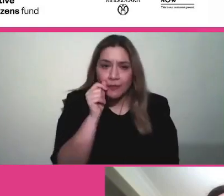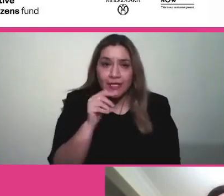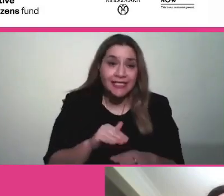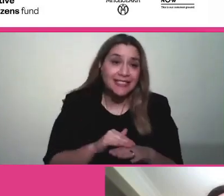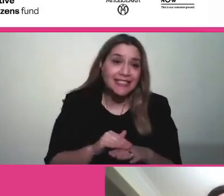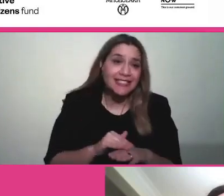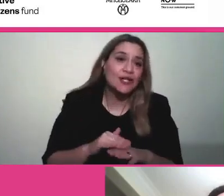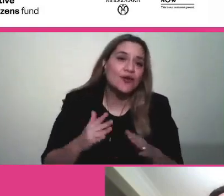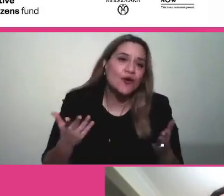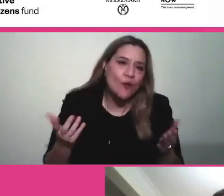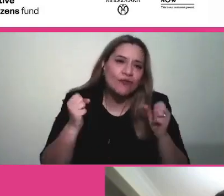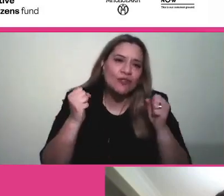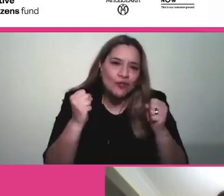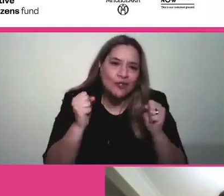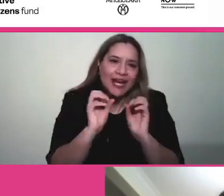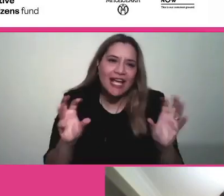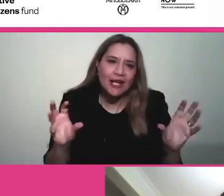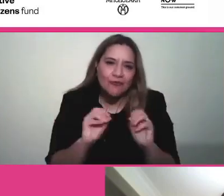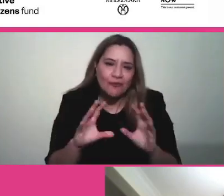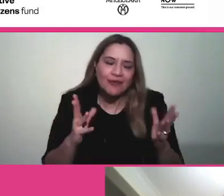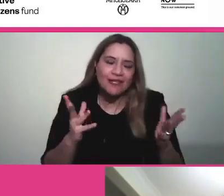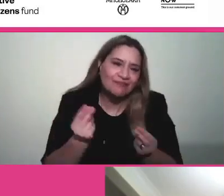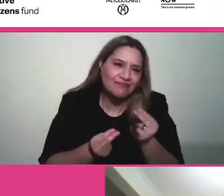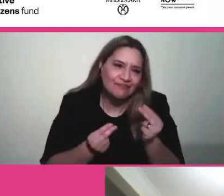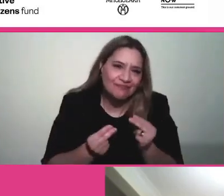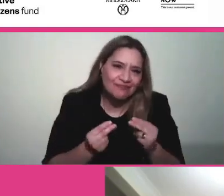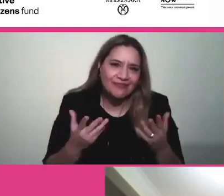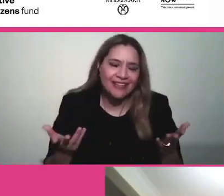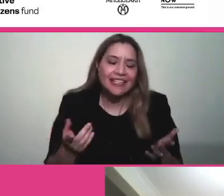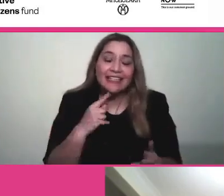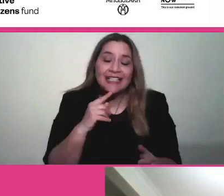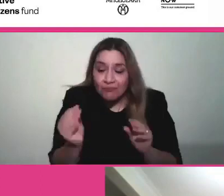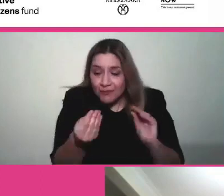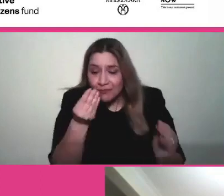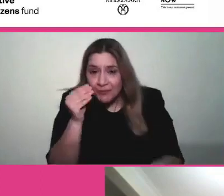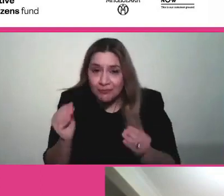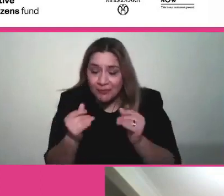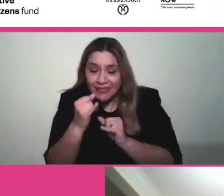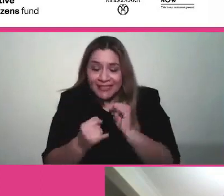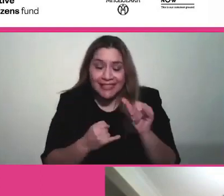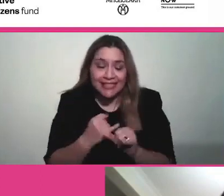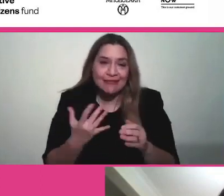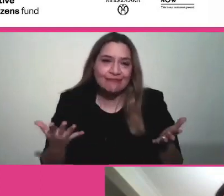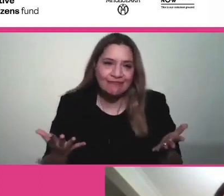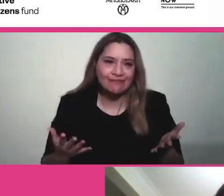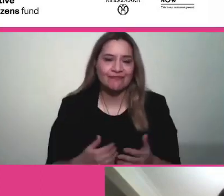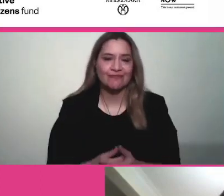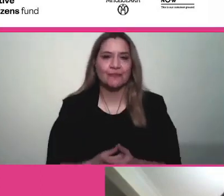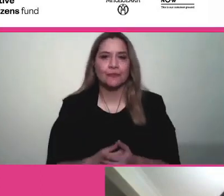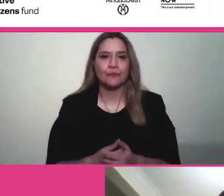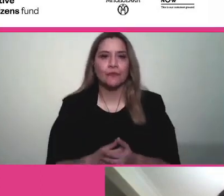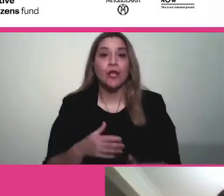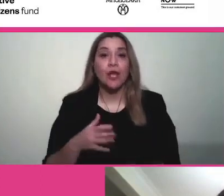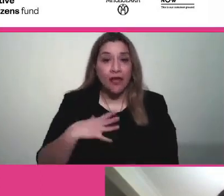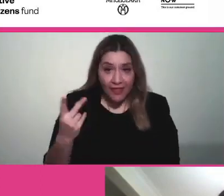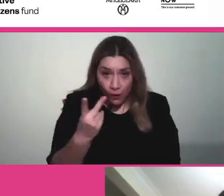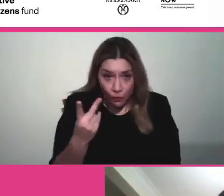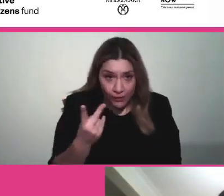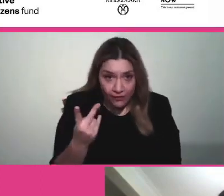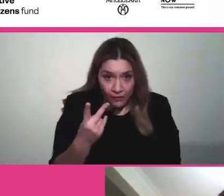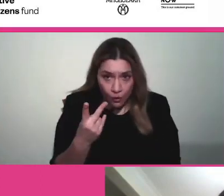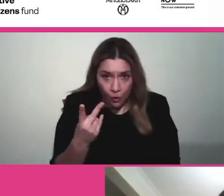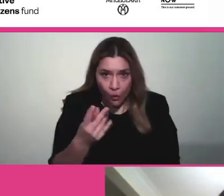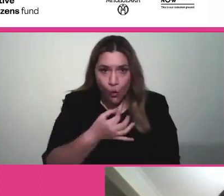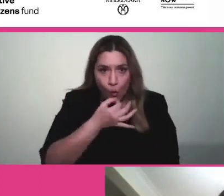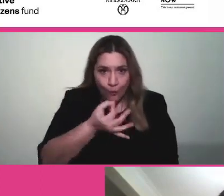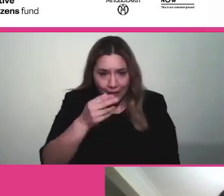ξέρετε πως είναι ζωντανές εκπομπές. Ναι, είναι εξτράπελα του διαδικτύακου. Αν θέλουν και οι δύο να ανοίξουν κάμερα, μικρόφωνο για να δούμε